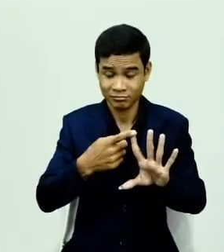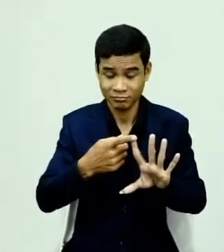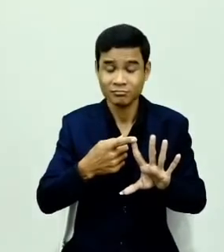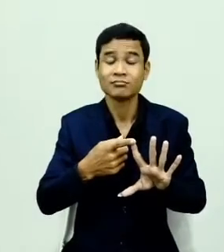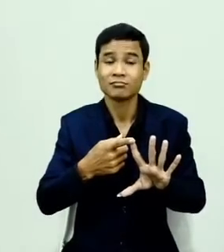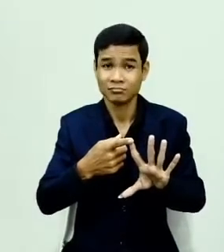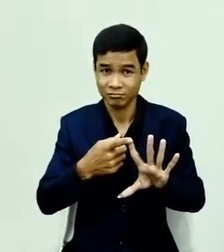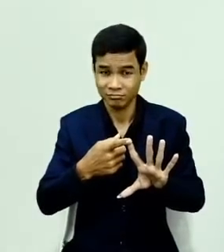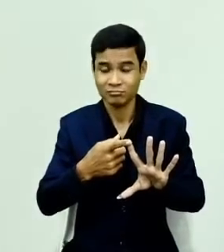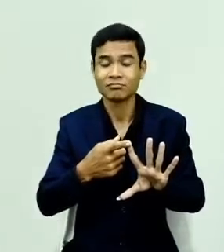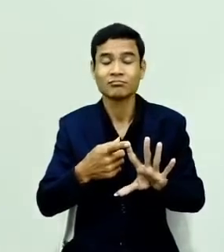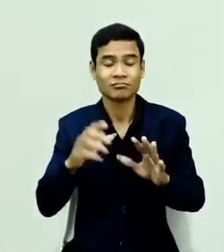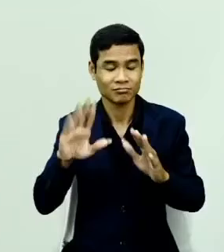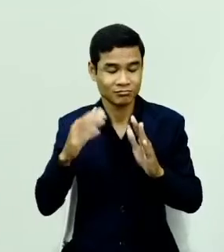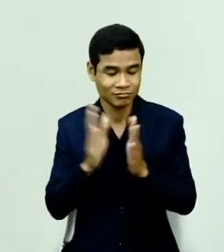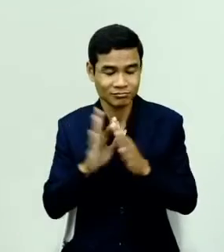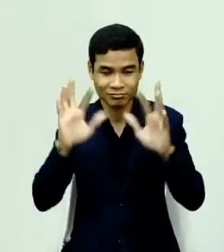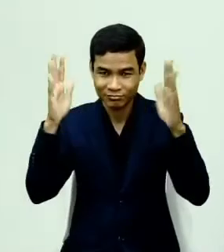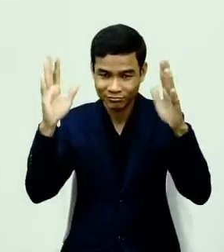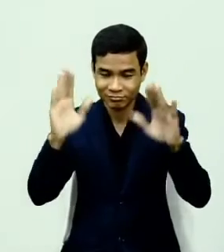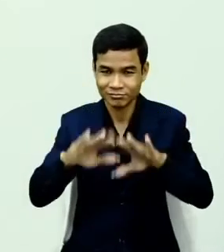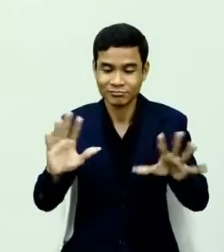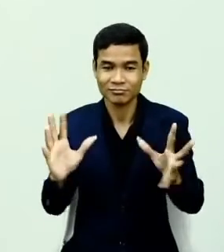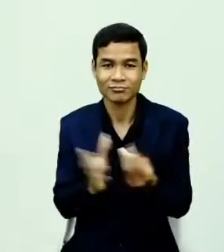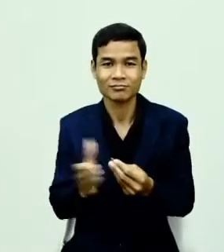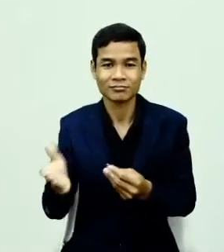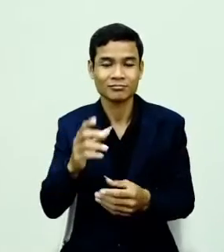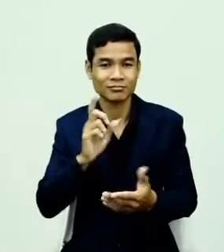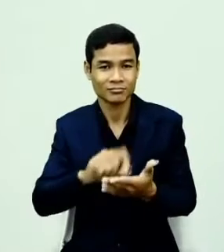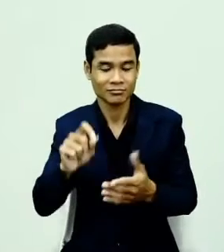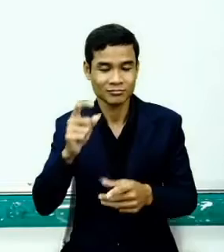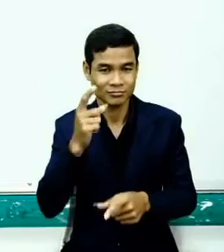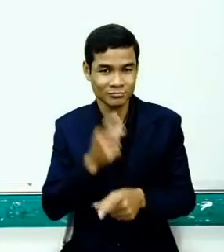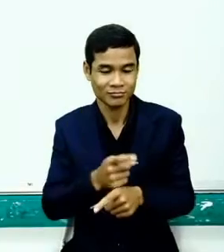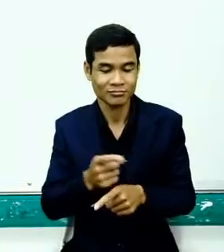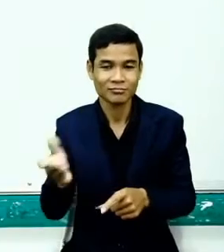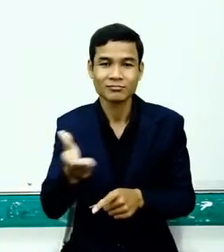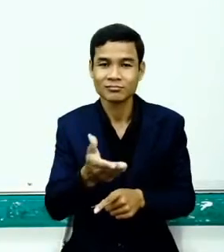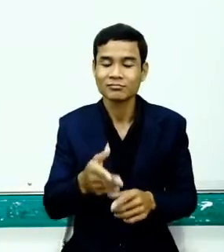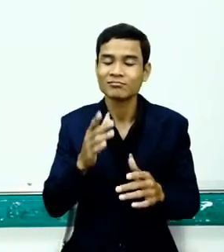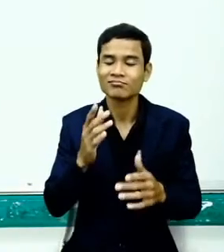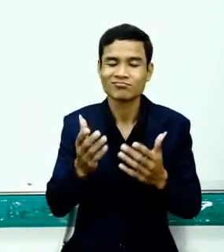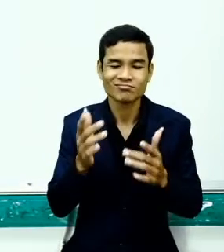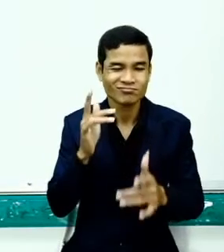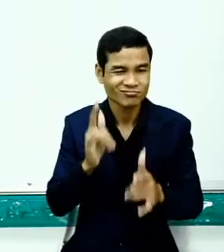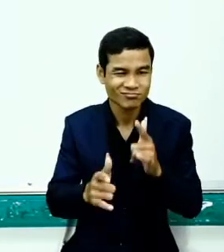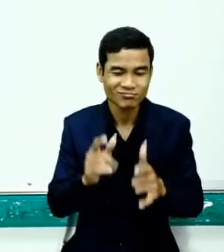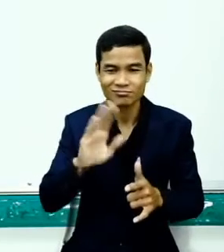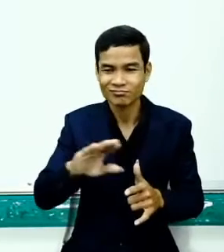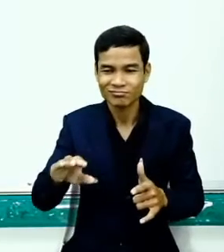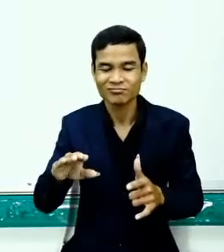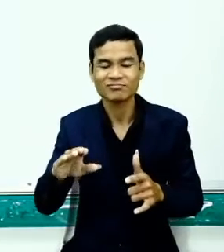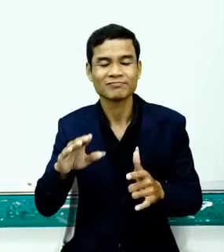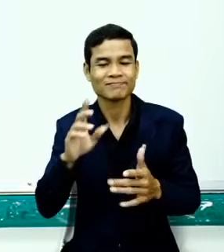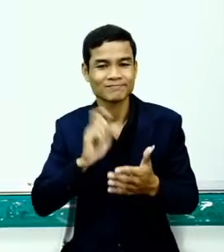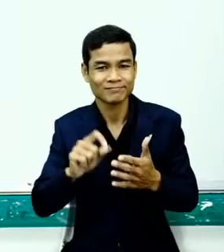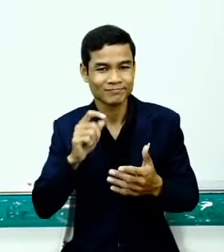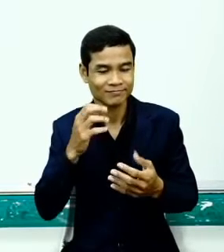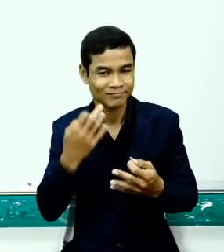អីចាអបអសាទរចំពោះកូនដែលសរសេរបានត្រឹមត្រូវតើបើសិនមកកូនសរសេរពុំទាន់បានត្រឹមត្រូវល្អ